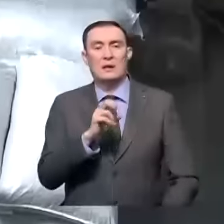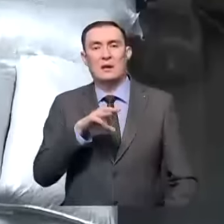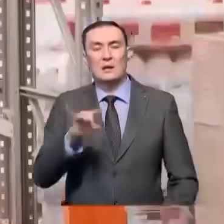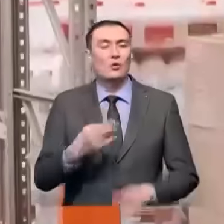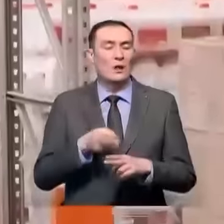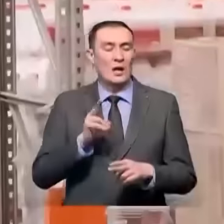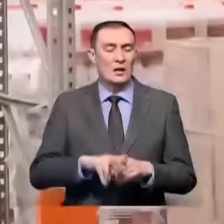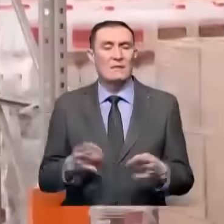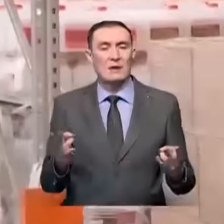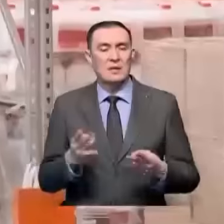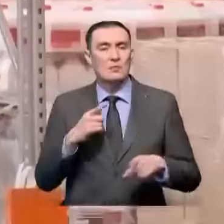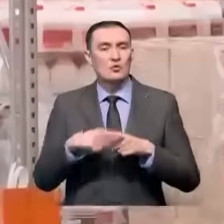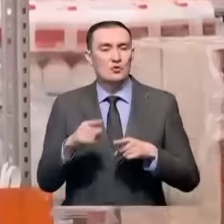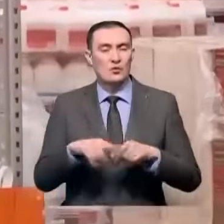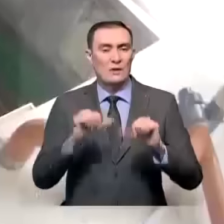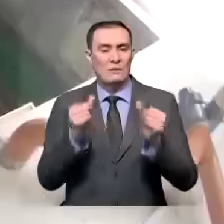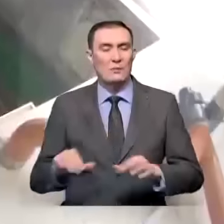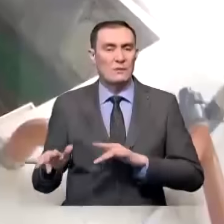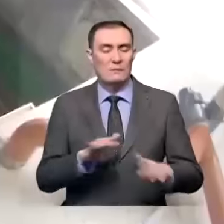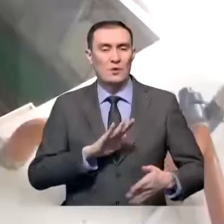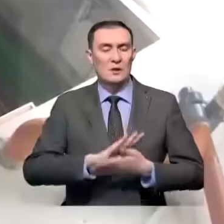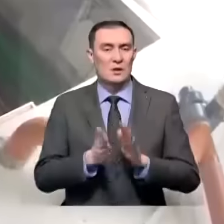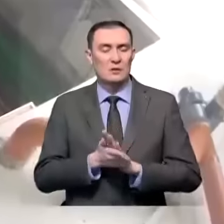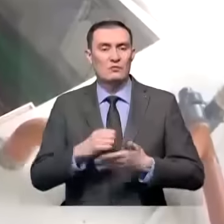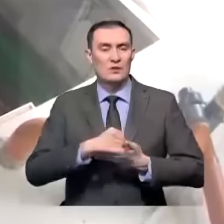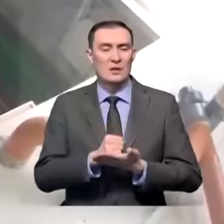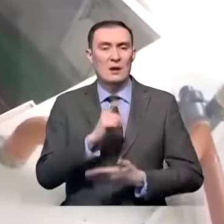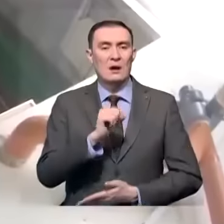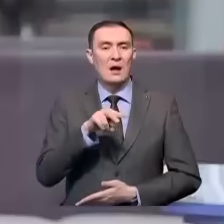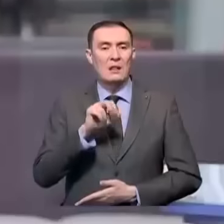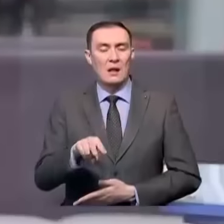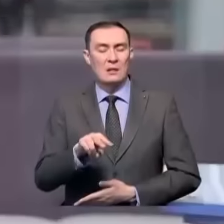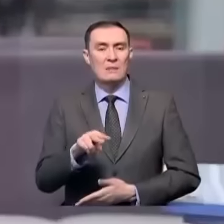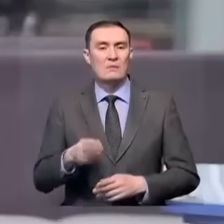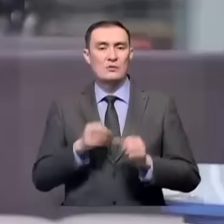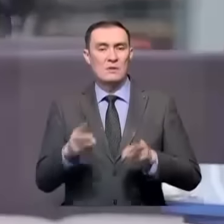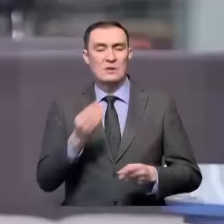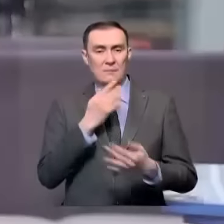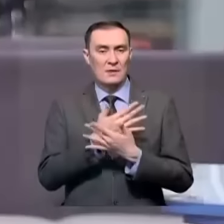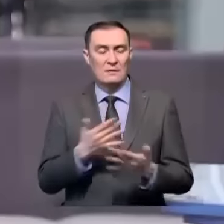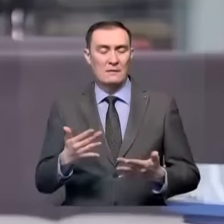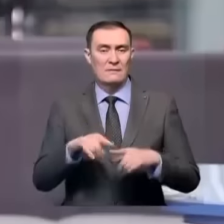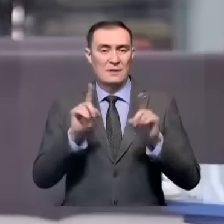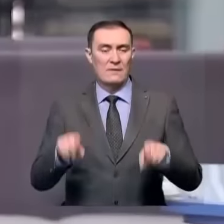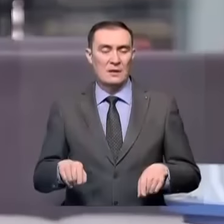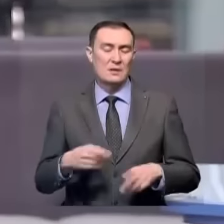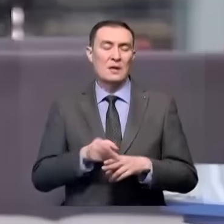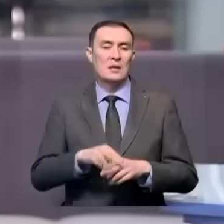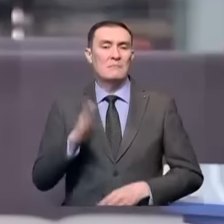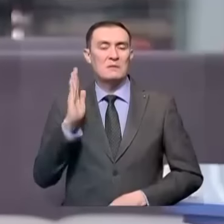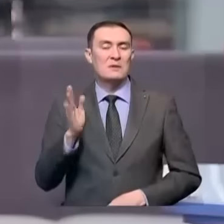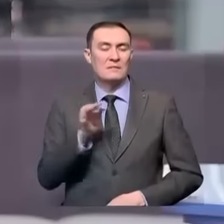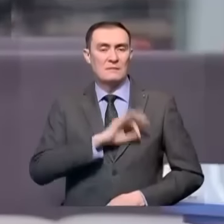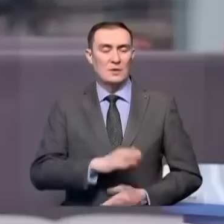для этого нужно ускорить процессы по согласованию халал-сертификатов. Я вижу перспективы в аграрном секторе, потому